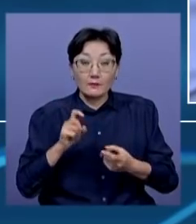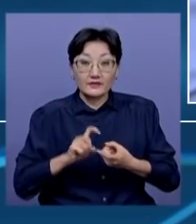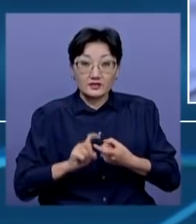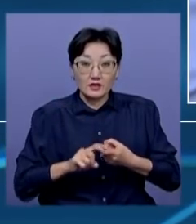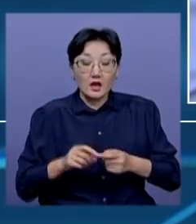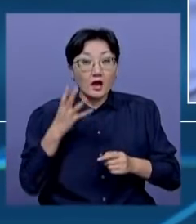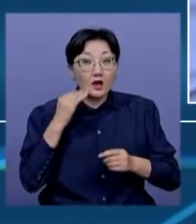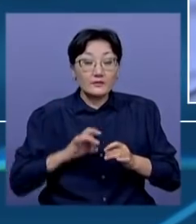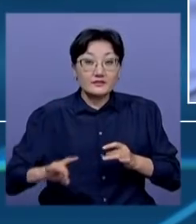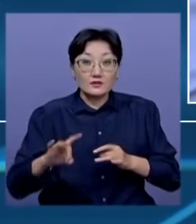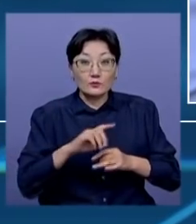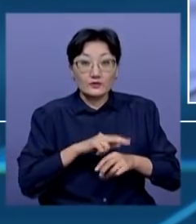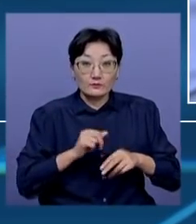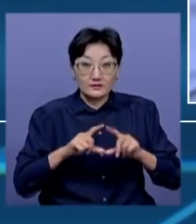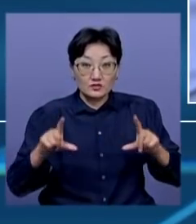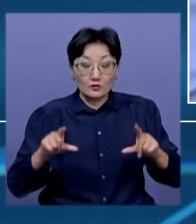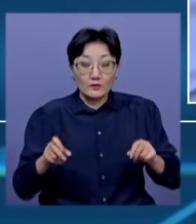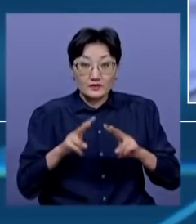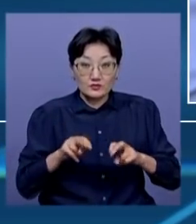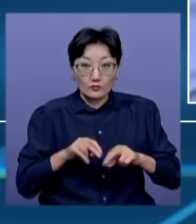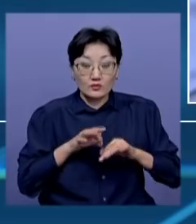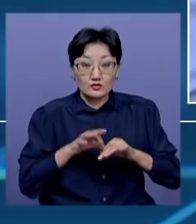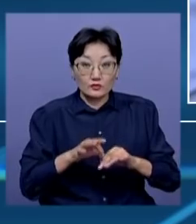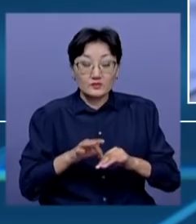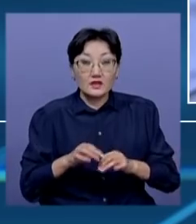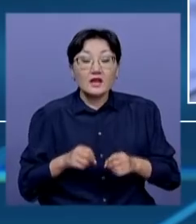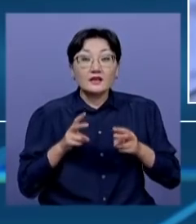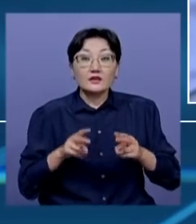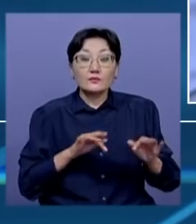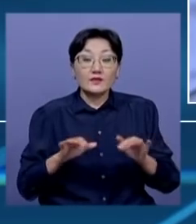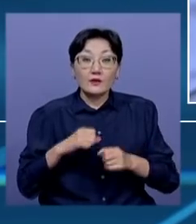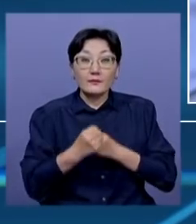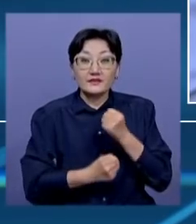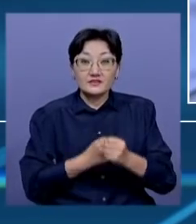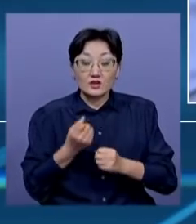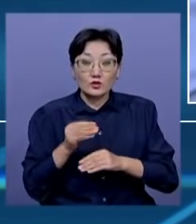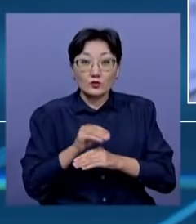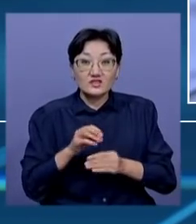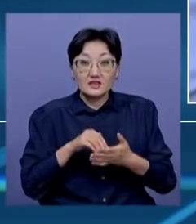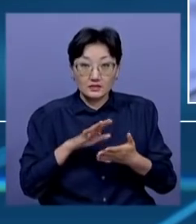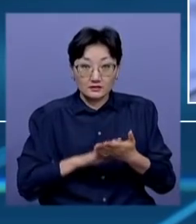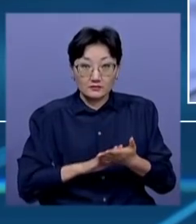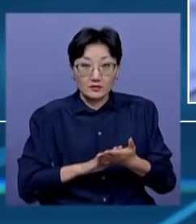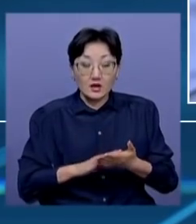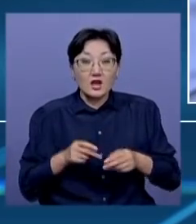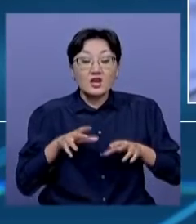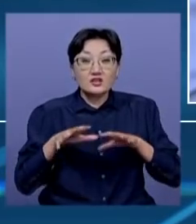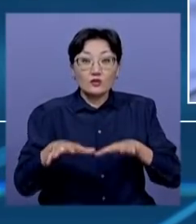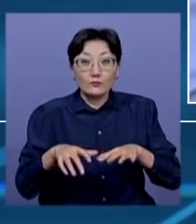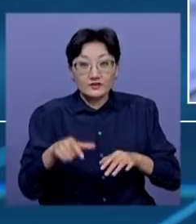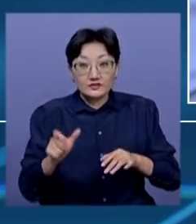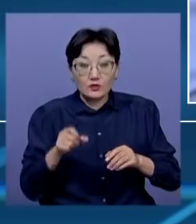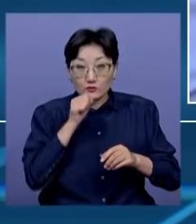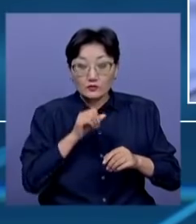бойынша Алмалы аудандық полиция бөлімінің тергеу жүргізіліп жатқан қылмыстық іс материалдарына қоса тіркелді. Сондай-ақ шабуылдаушылар